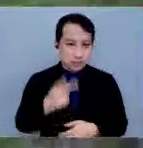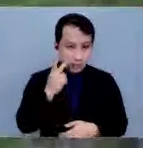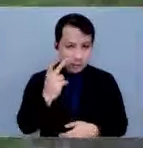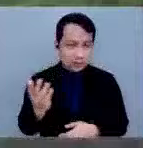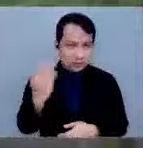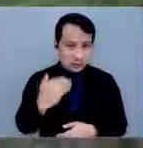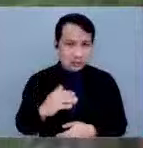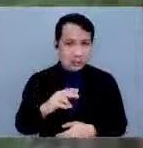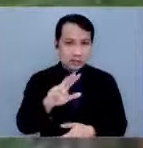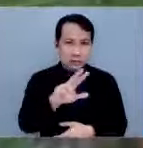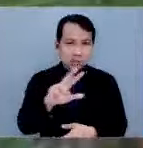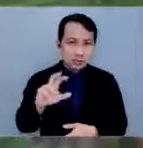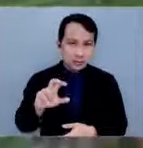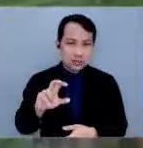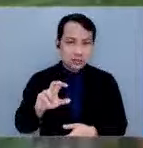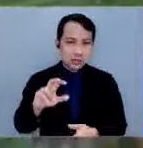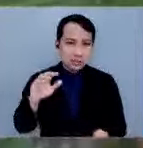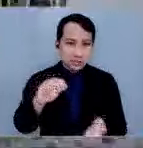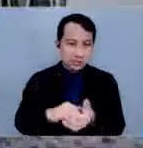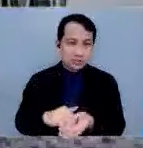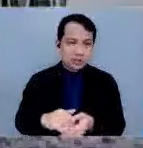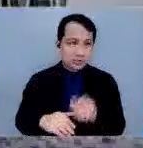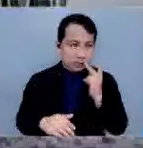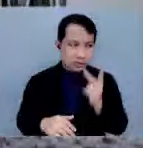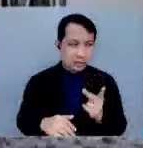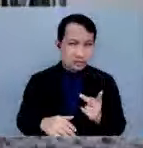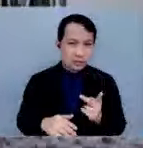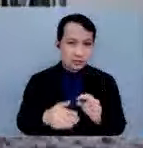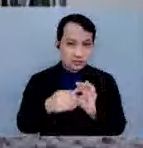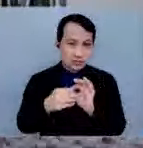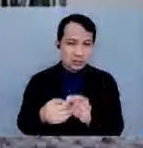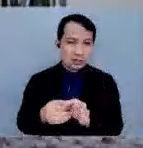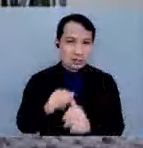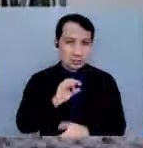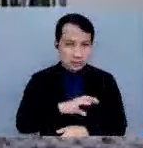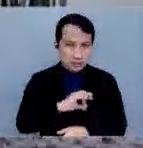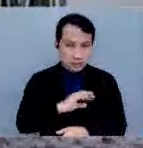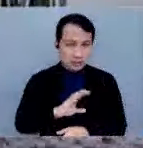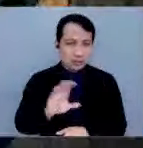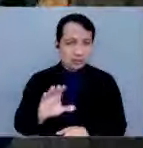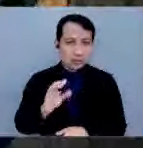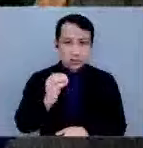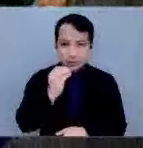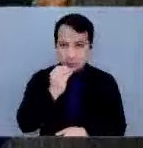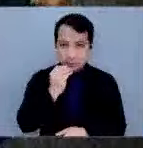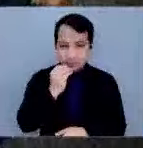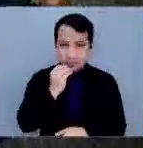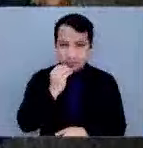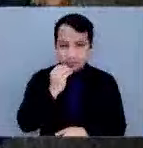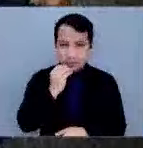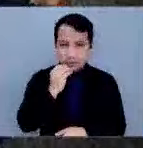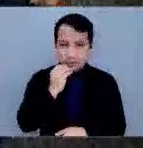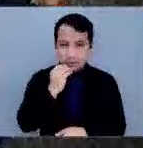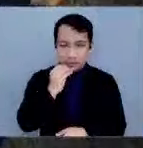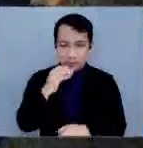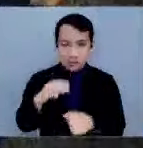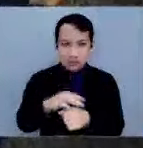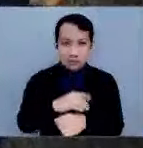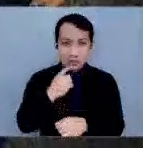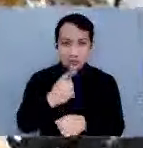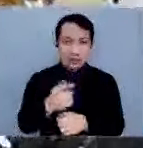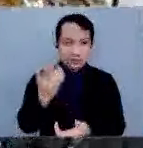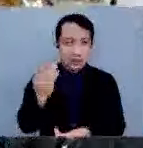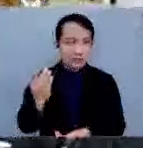may magiging 300,000 na ang benepisyaryo ng food stamp program sa full implementation nito sa Hulyo.